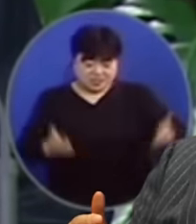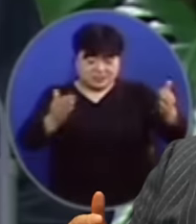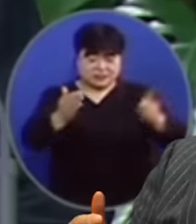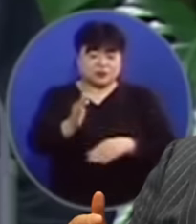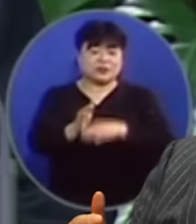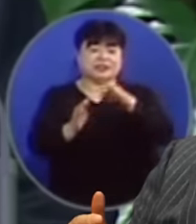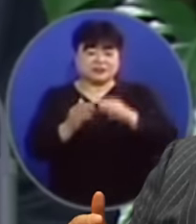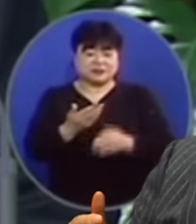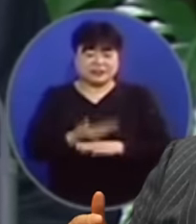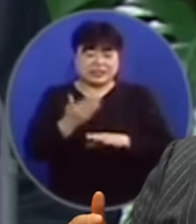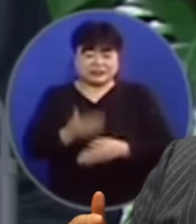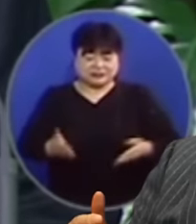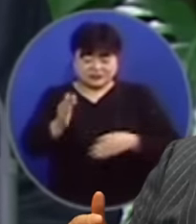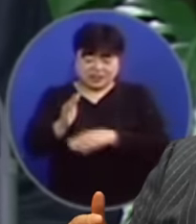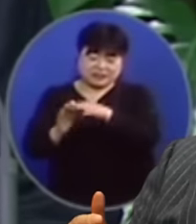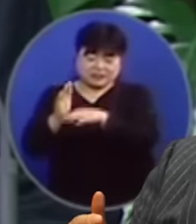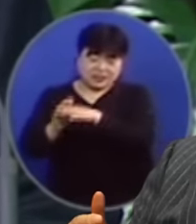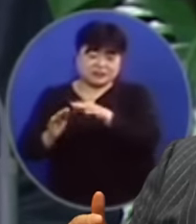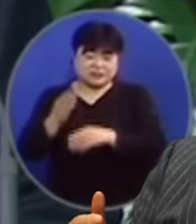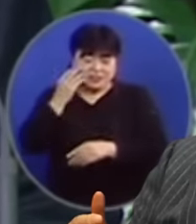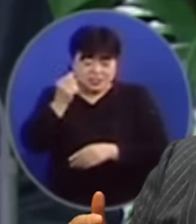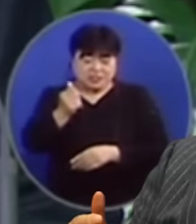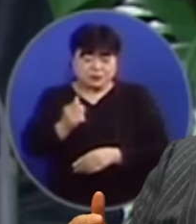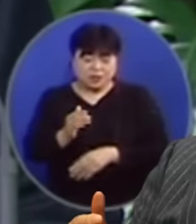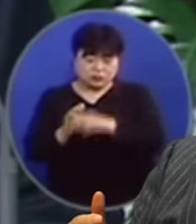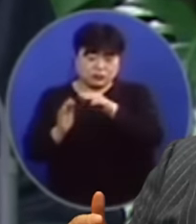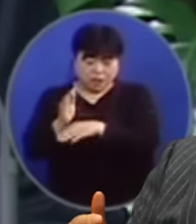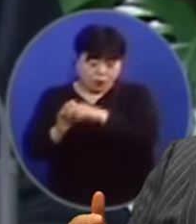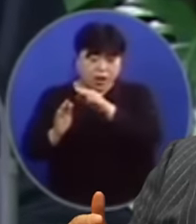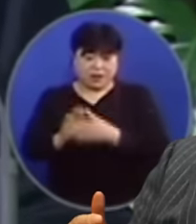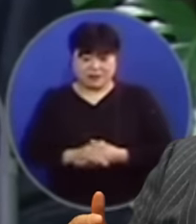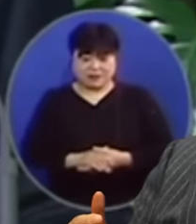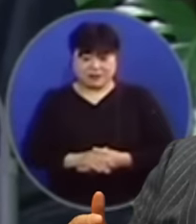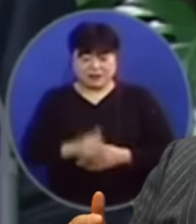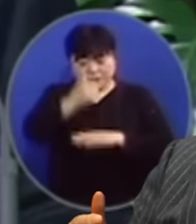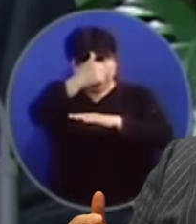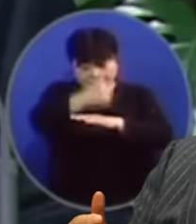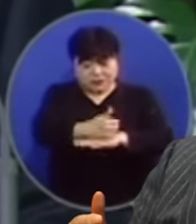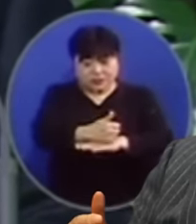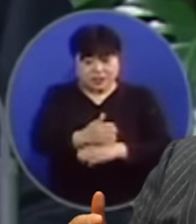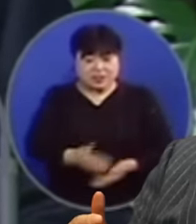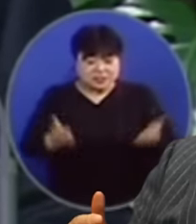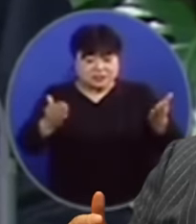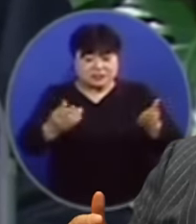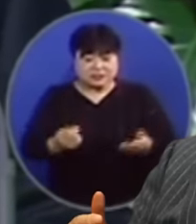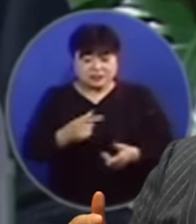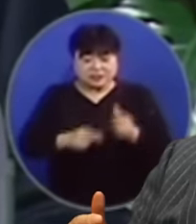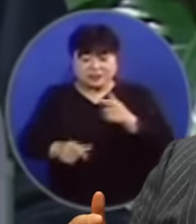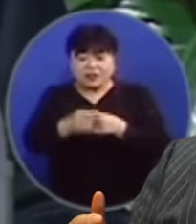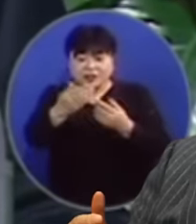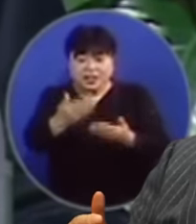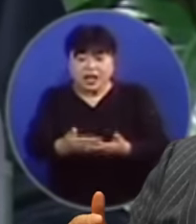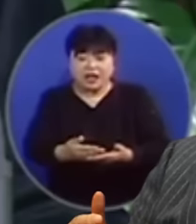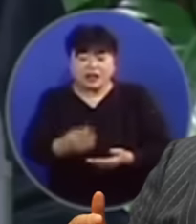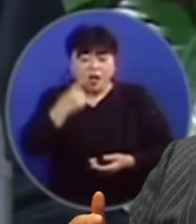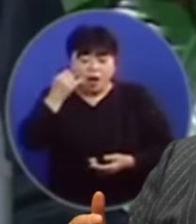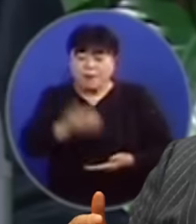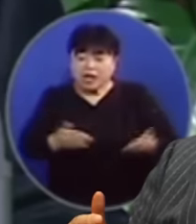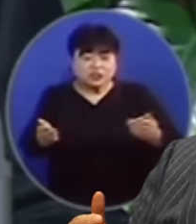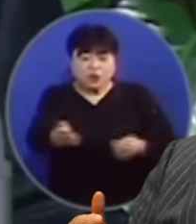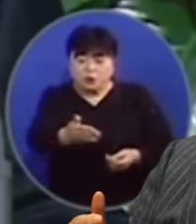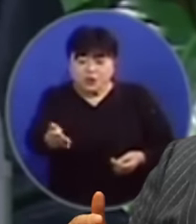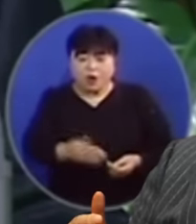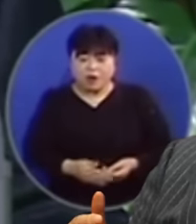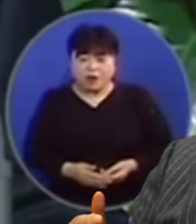차니까 또 다른 그릇 가져오고 기름이 계속 기름병에서 나옵니다. 나중에 그릇을 가져오나 그러니까 어머니 기름 그릇이